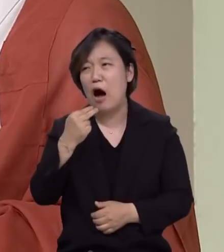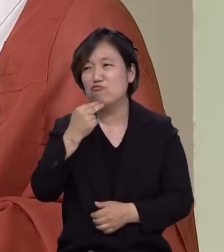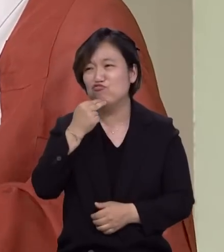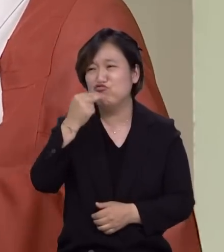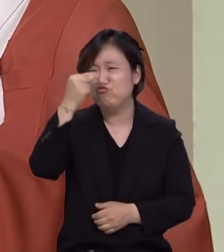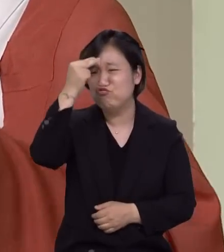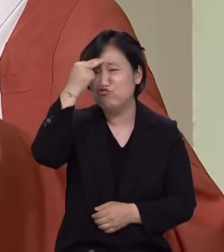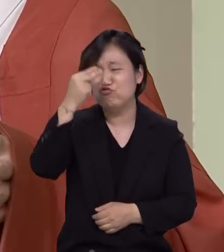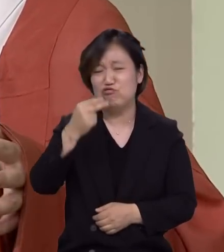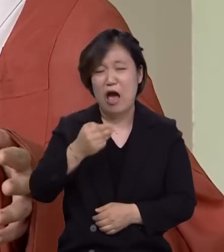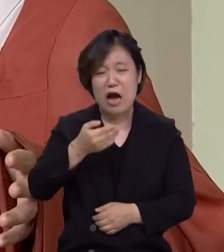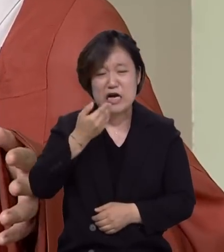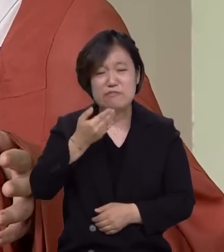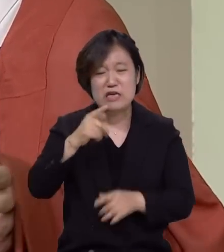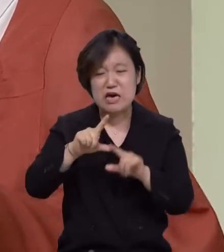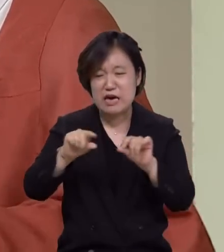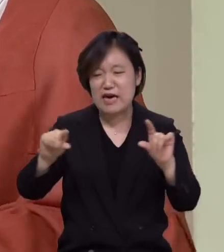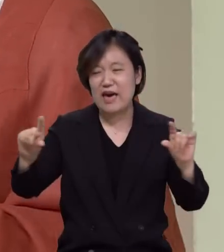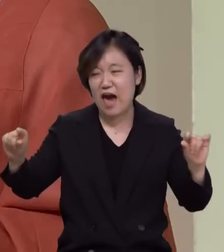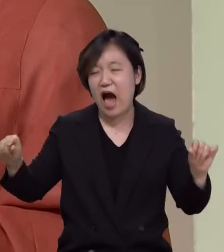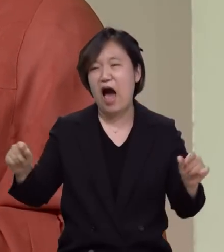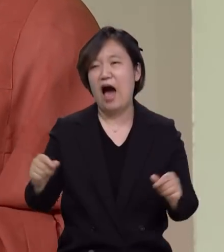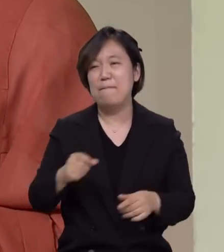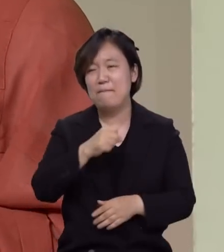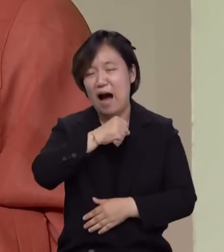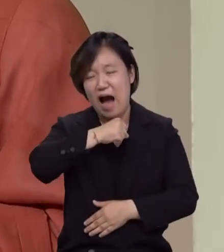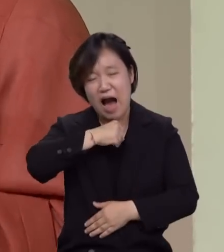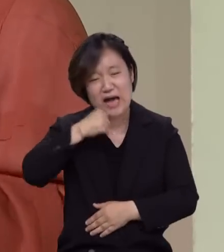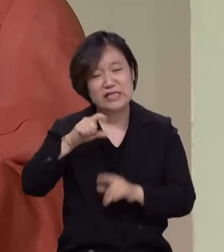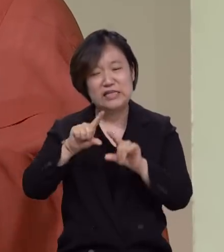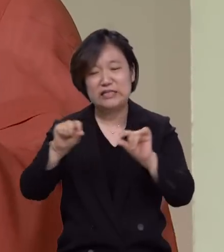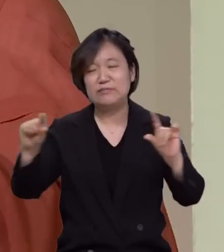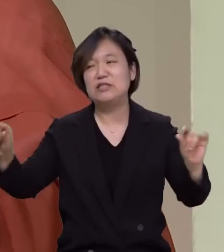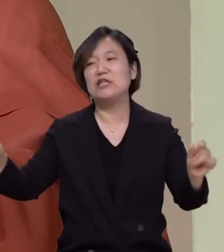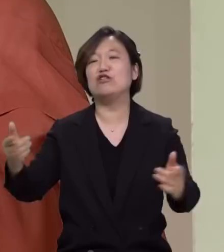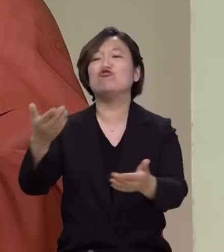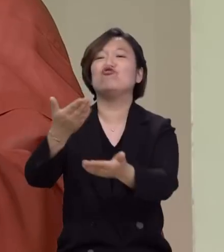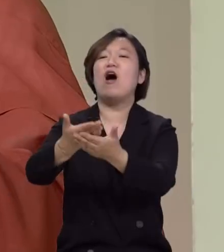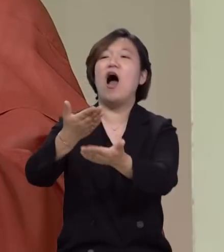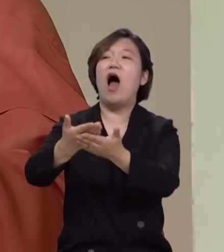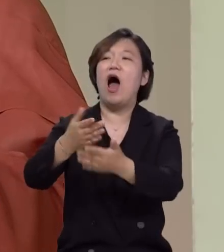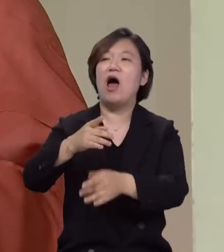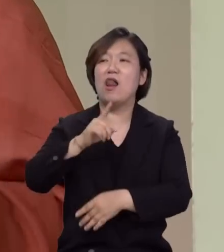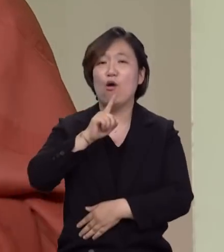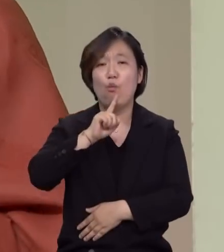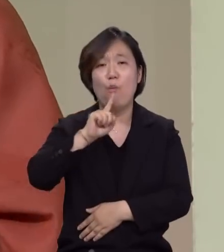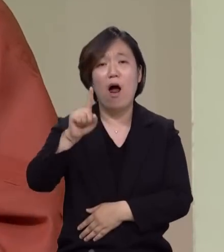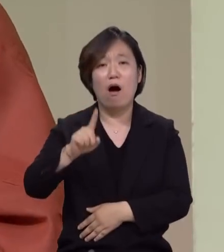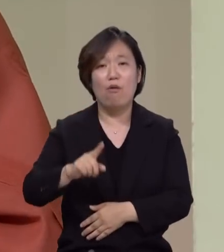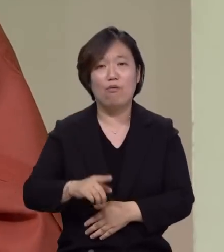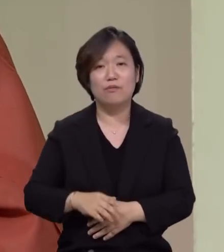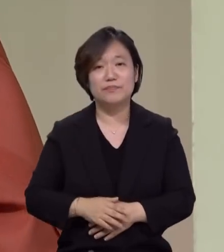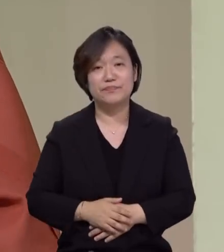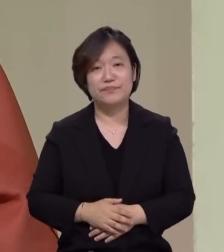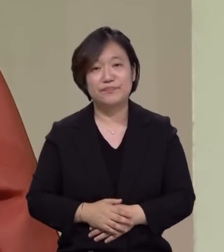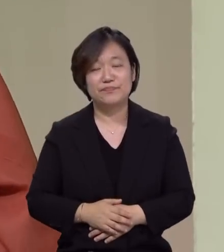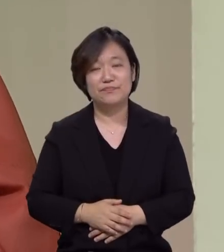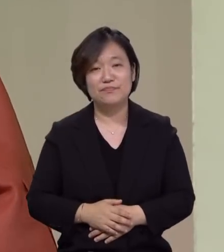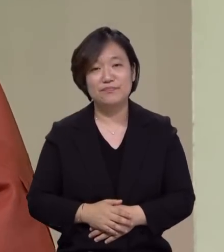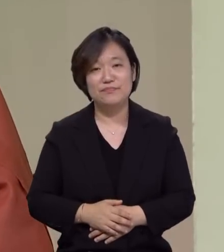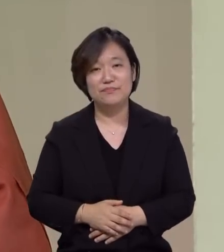아주 진수성찬 맛있는 술판 한상 똑딱 나와라라고 해서